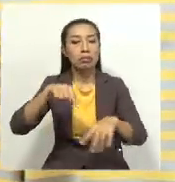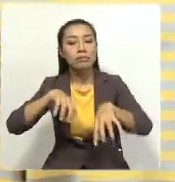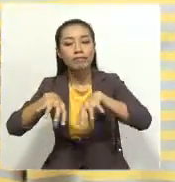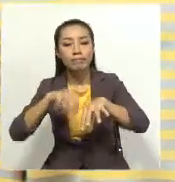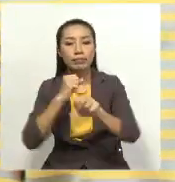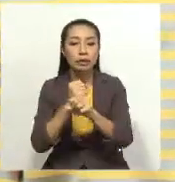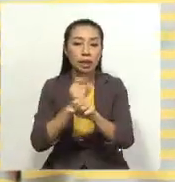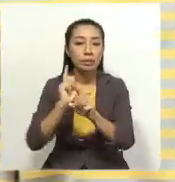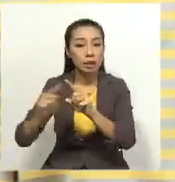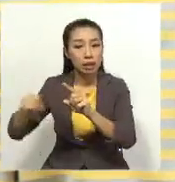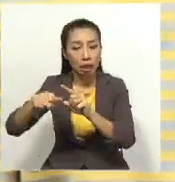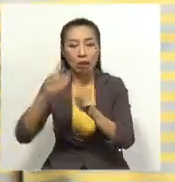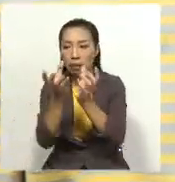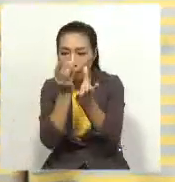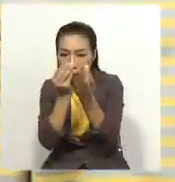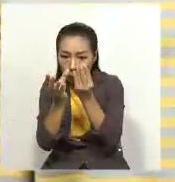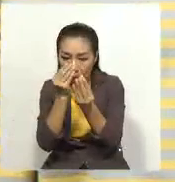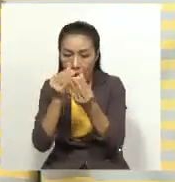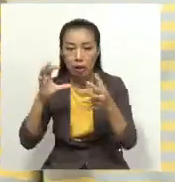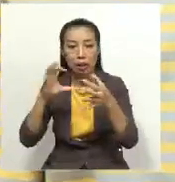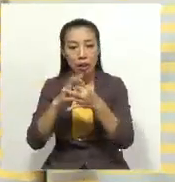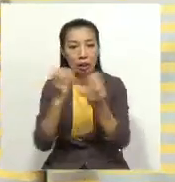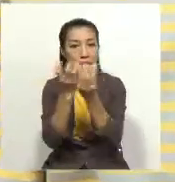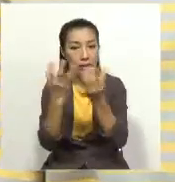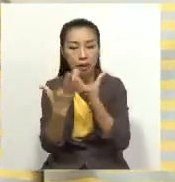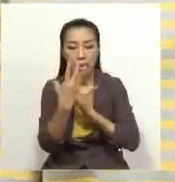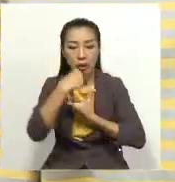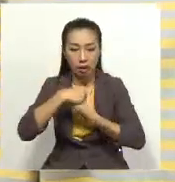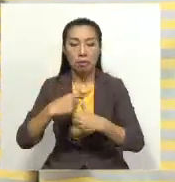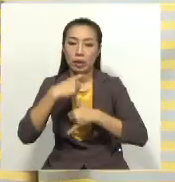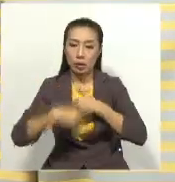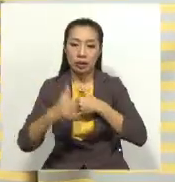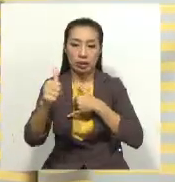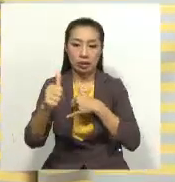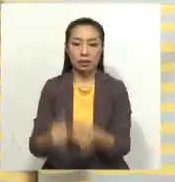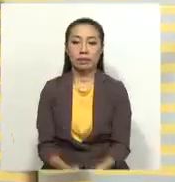ที่จะได้มีการมาเรียนรู้นะคะพระธรรมคำสั่งสอนแล้วก็เป็นคนดีต่อไป